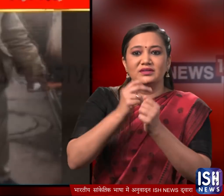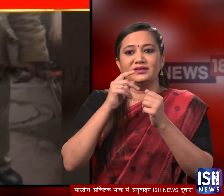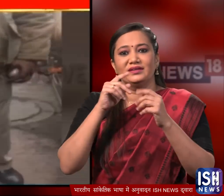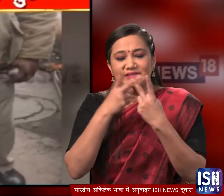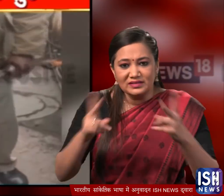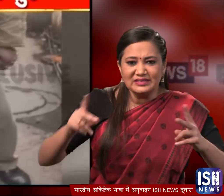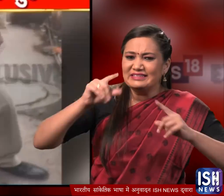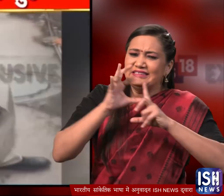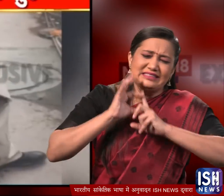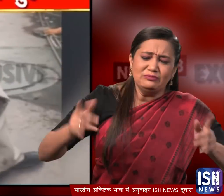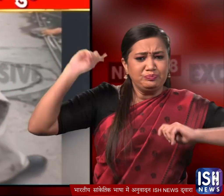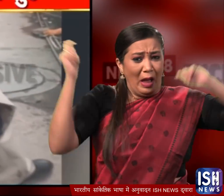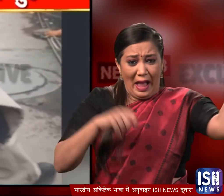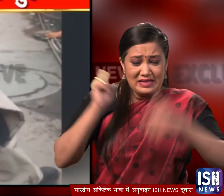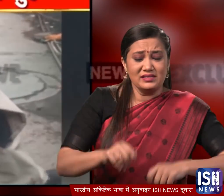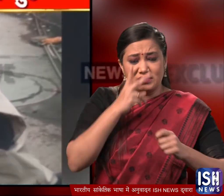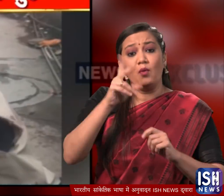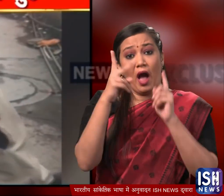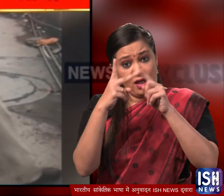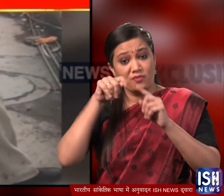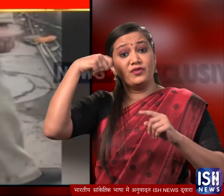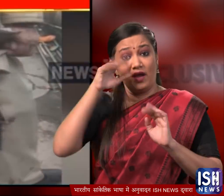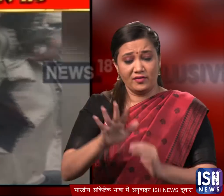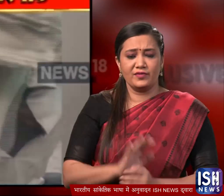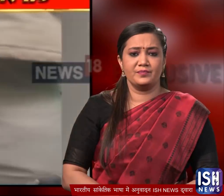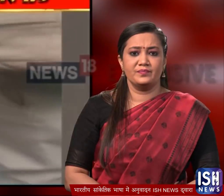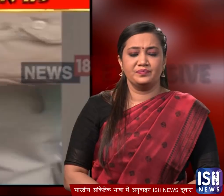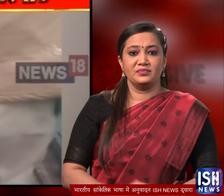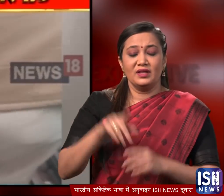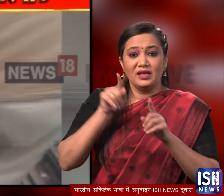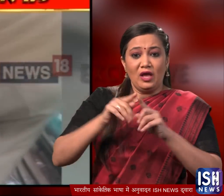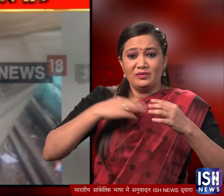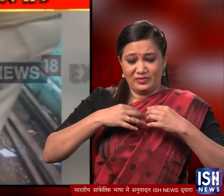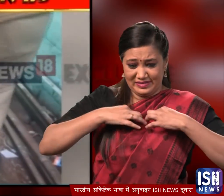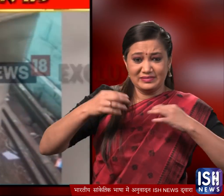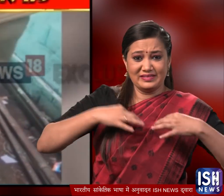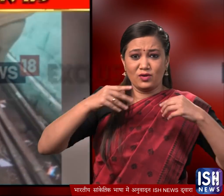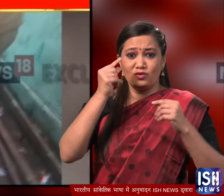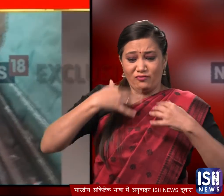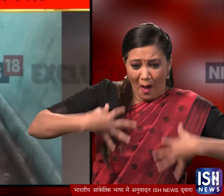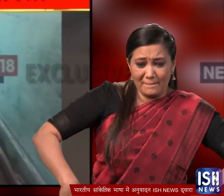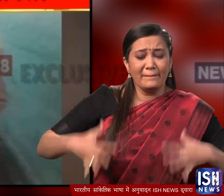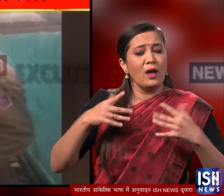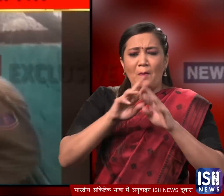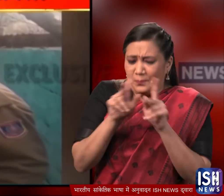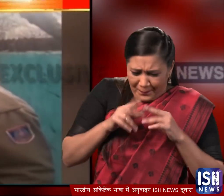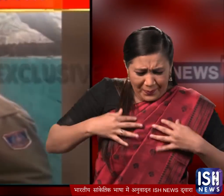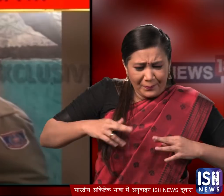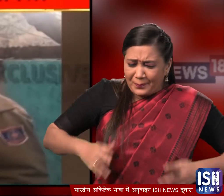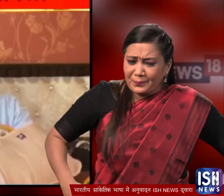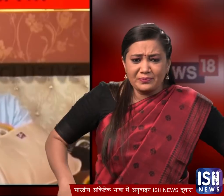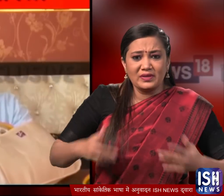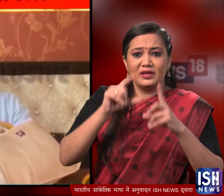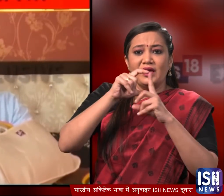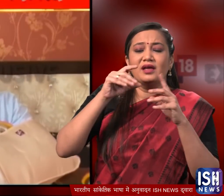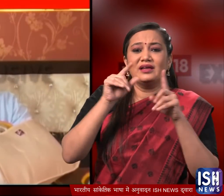के जवानों को कितनी बेरहमी से पीटा गया, उसका सबूत एक और वीडियो से मिला, जिसमें एक पुलिसकर्मी की वर्दी पिटाई के बाद पूरी तरह फटी हुई